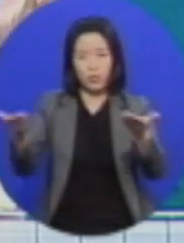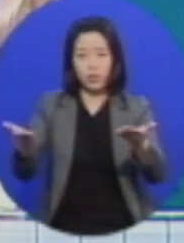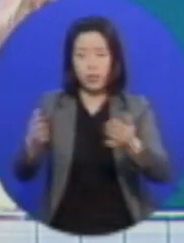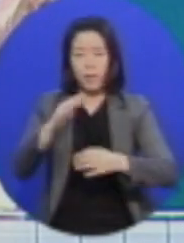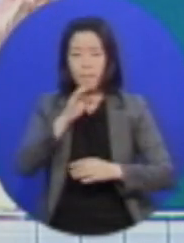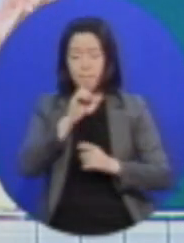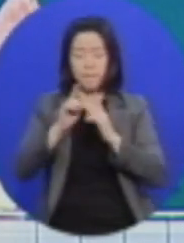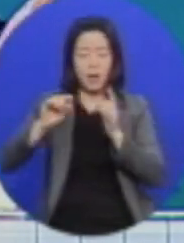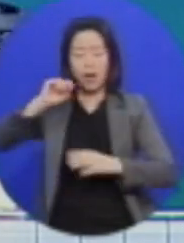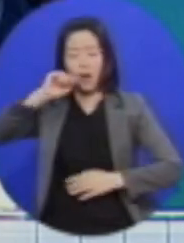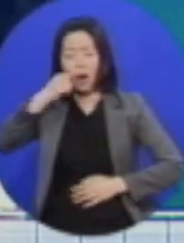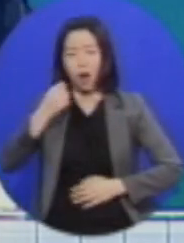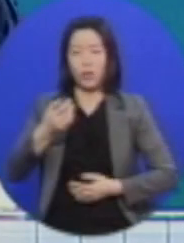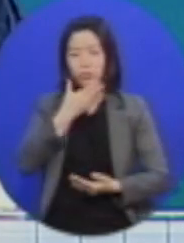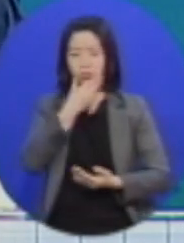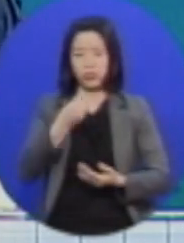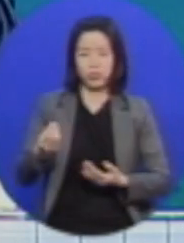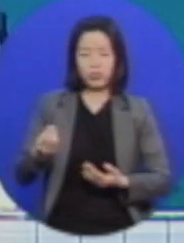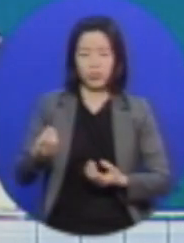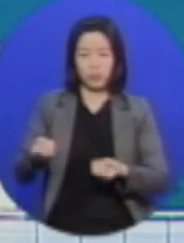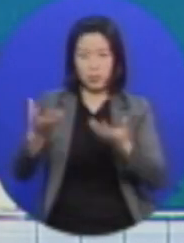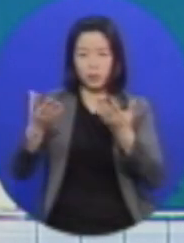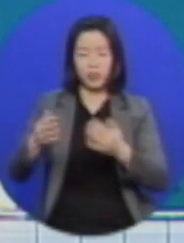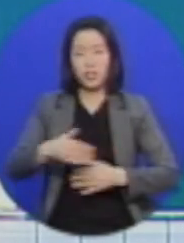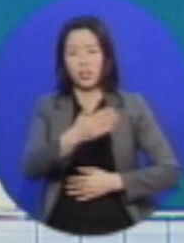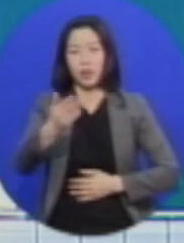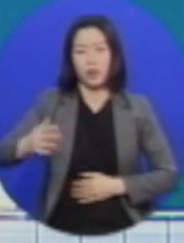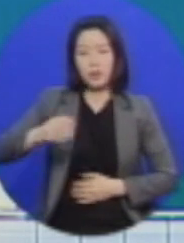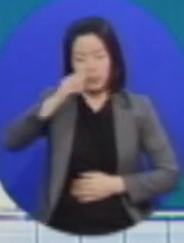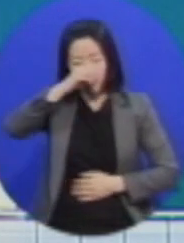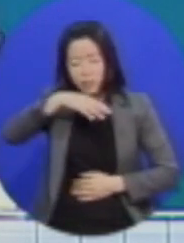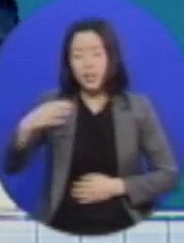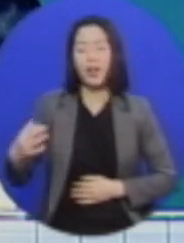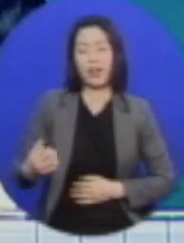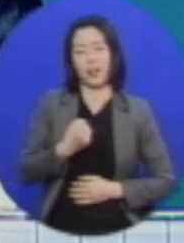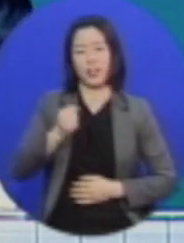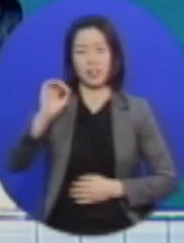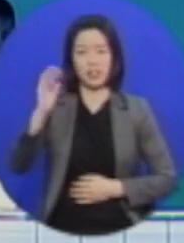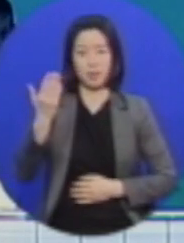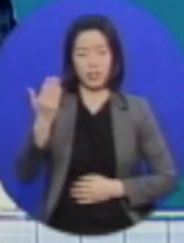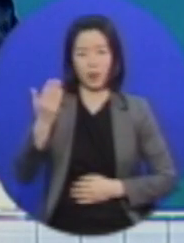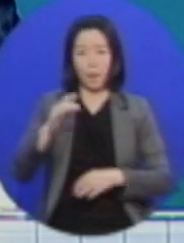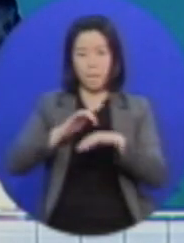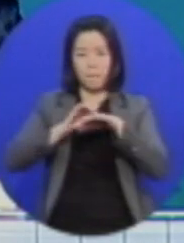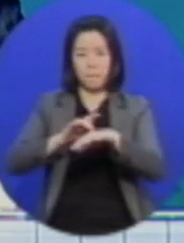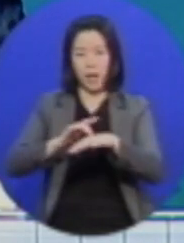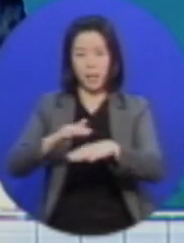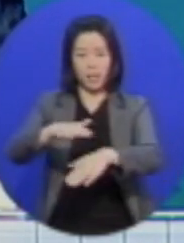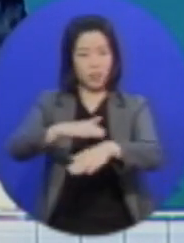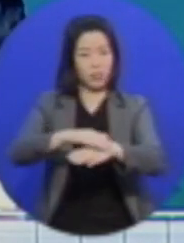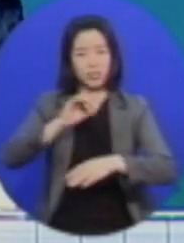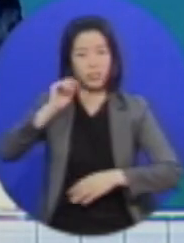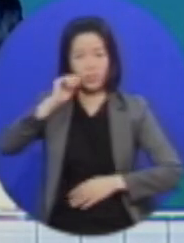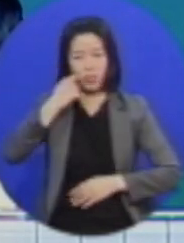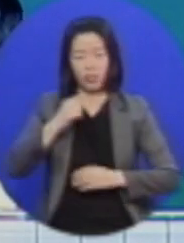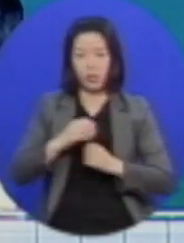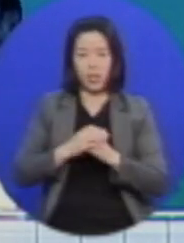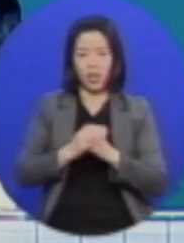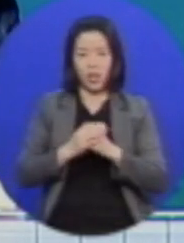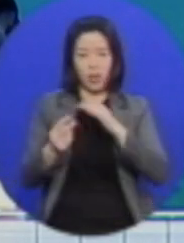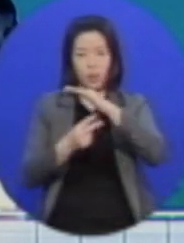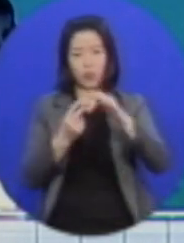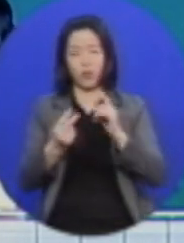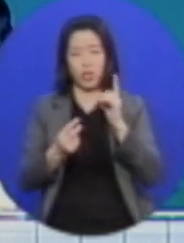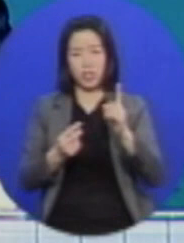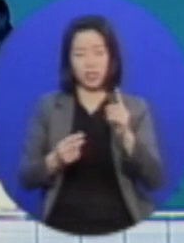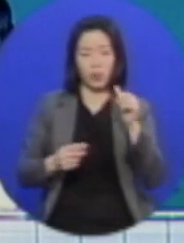축복을 그냥 여러분은 그냥 마음껏 누리는 거에요 마귀가 건드리지도 못해요 요한일서 5장